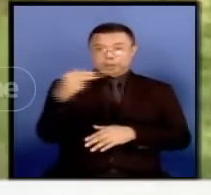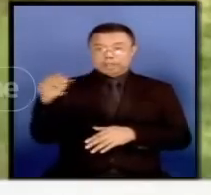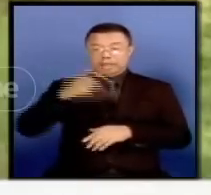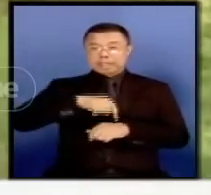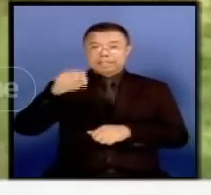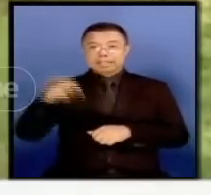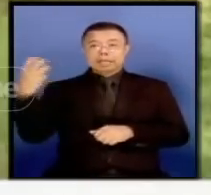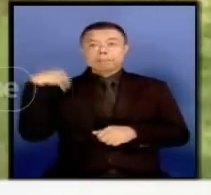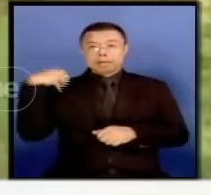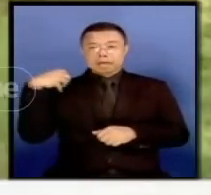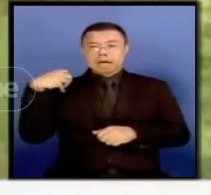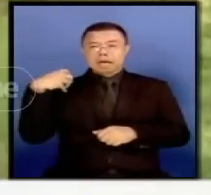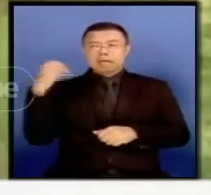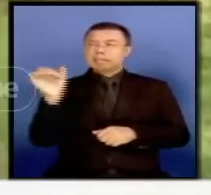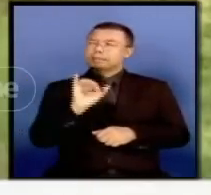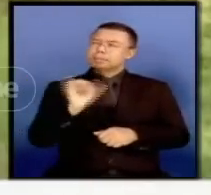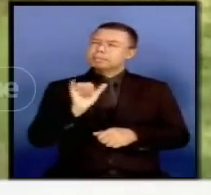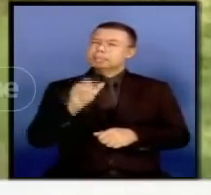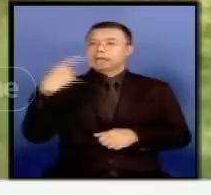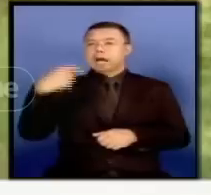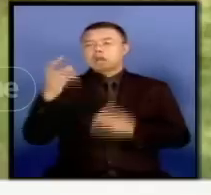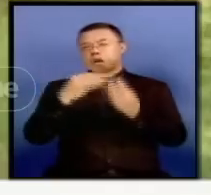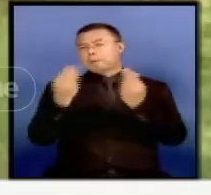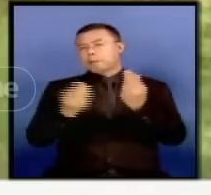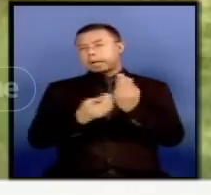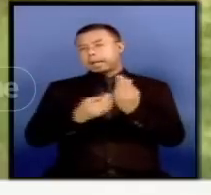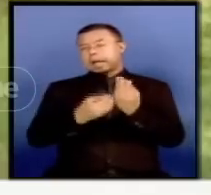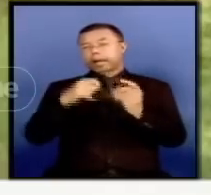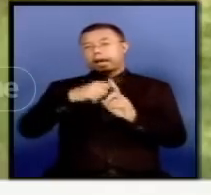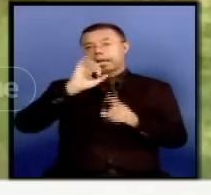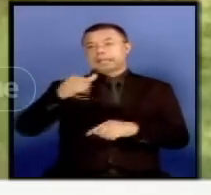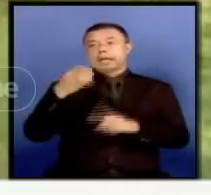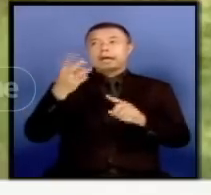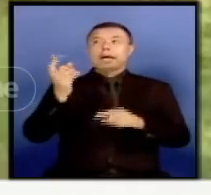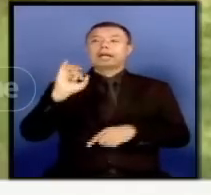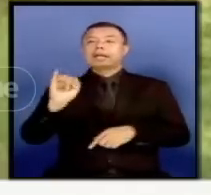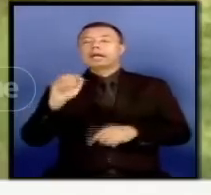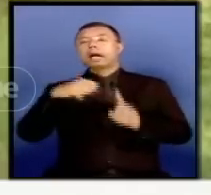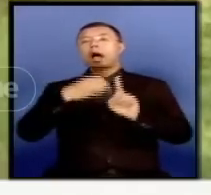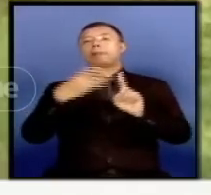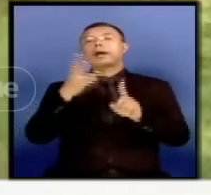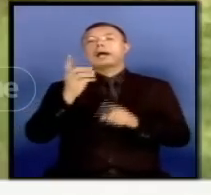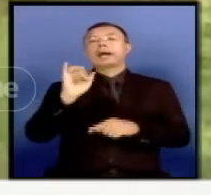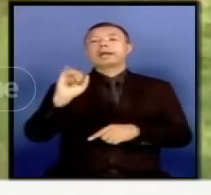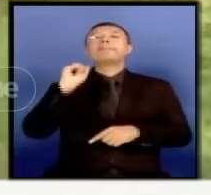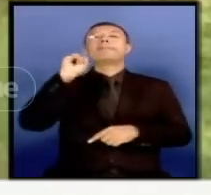sini, seperti kantor-kantor perwakilan KJRI, KBRI, besok